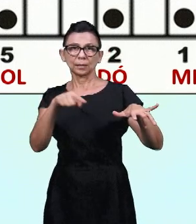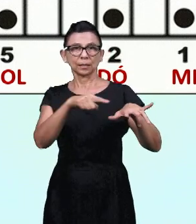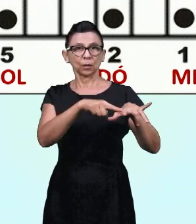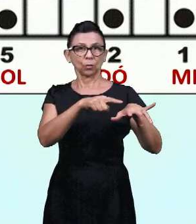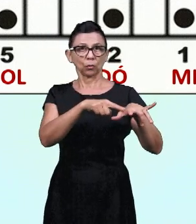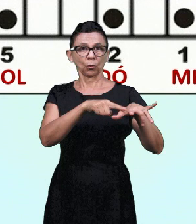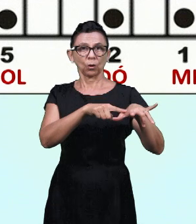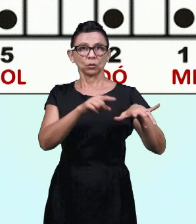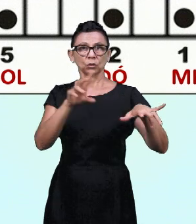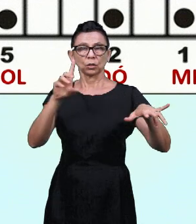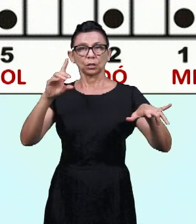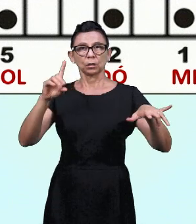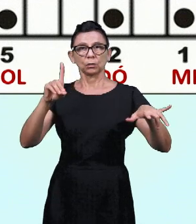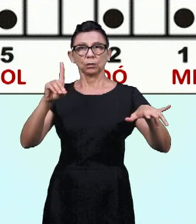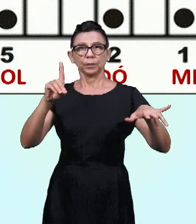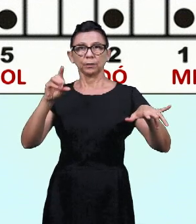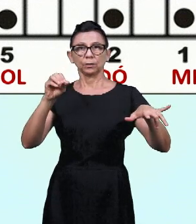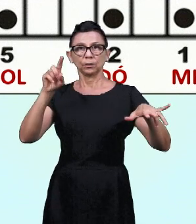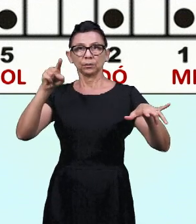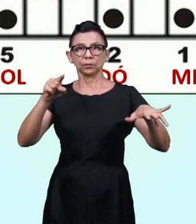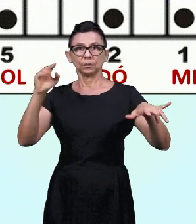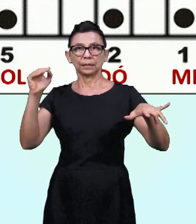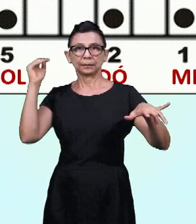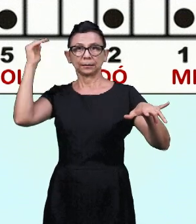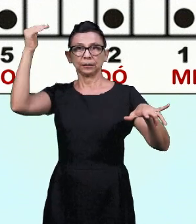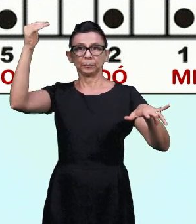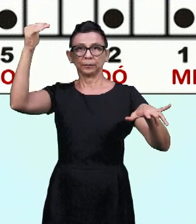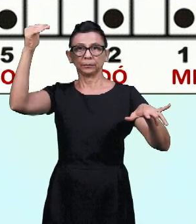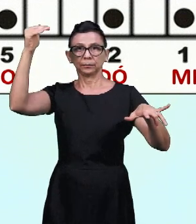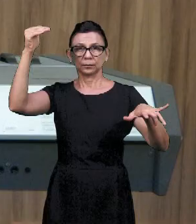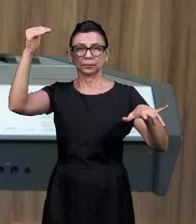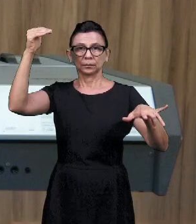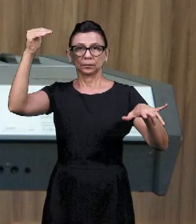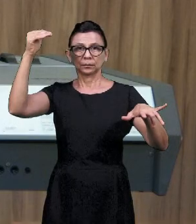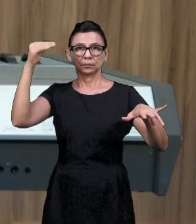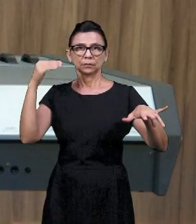majeur. Nous allons voir maintenant la position dans le clavier.